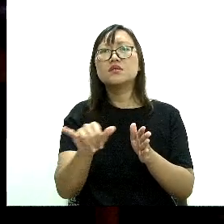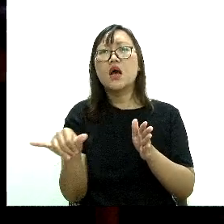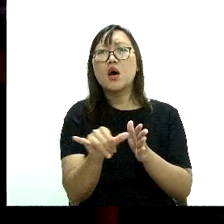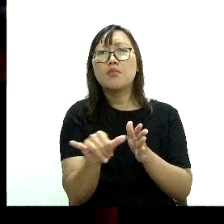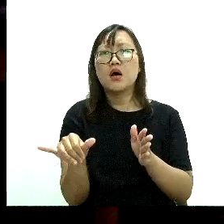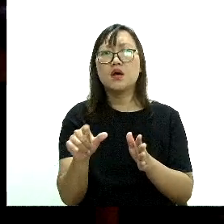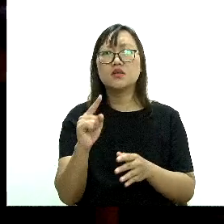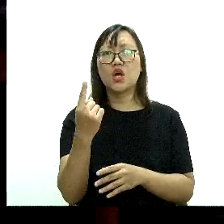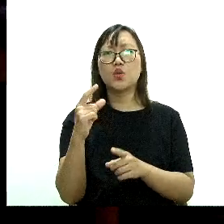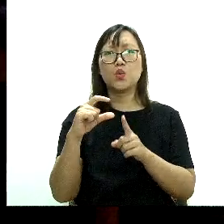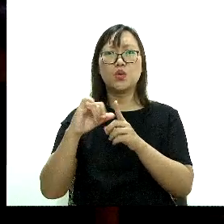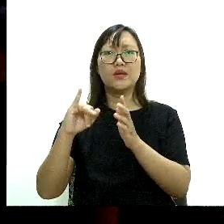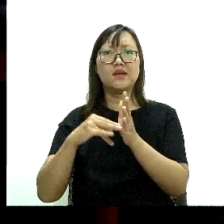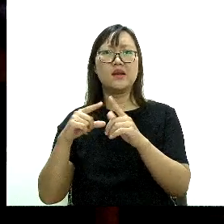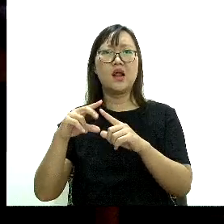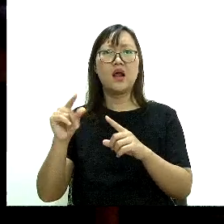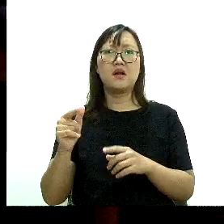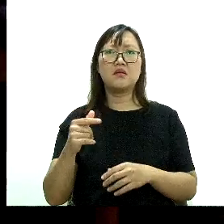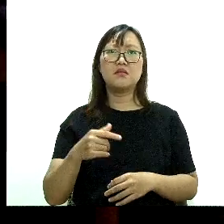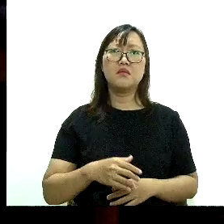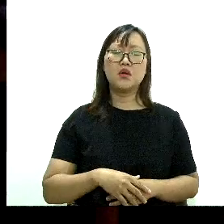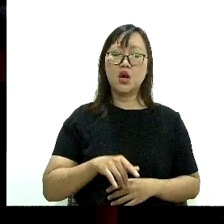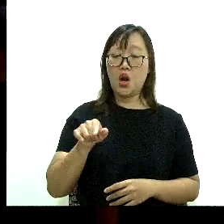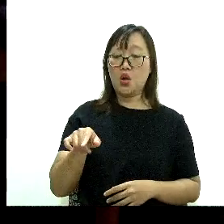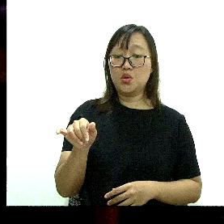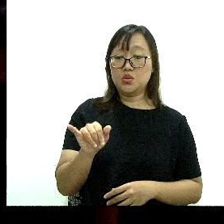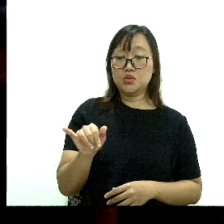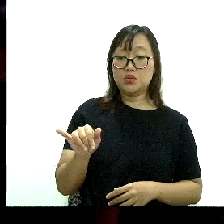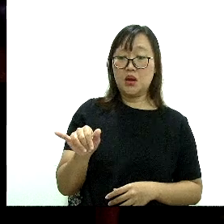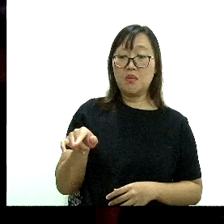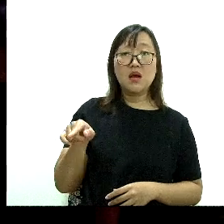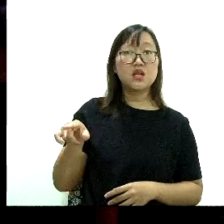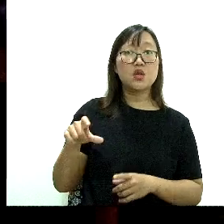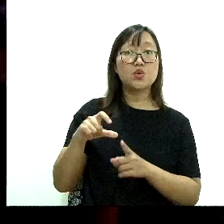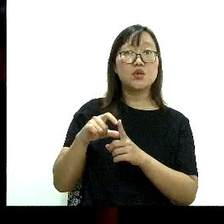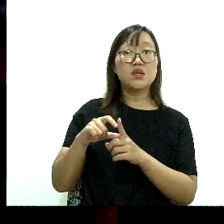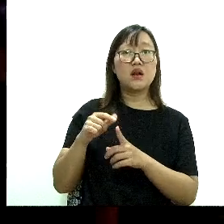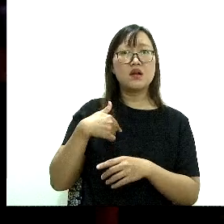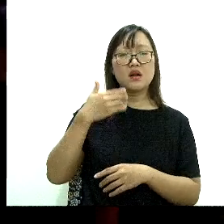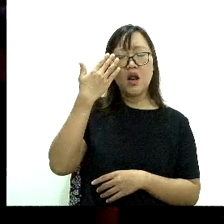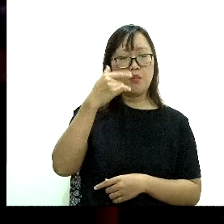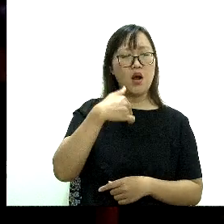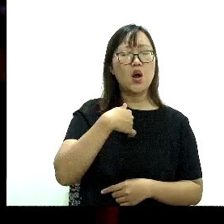mendapat 12 dinar. 11 atau 12 dinar.